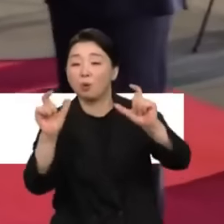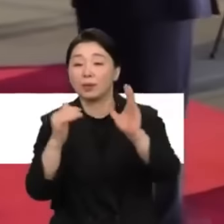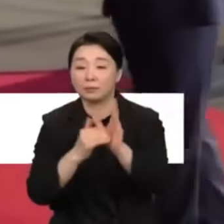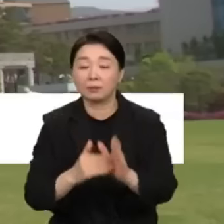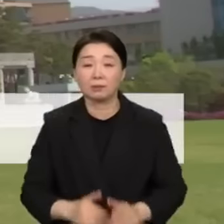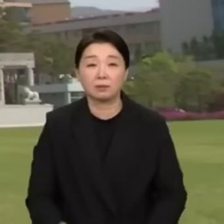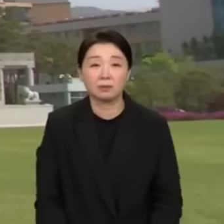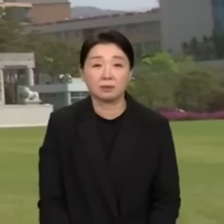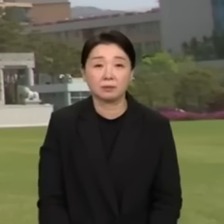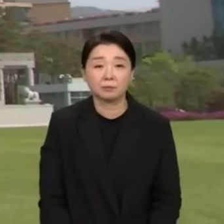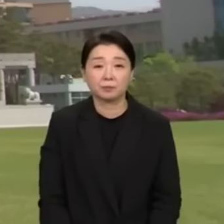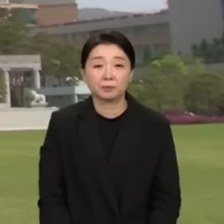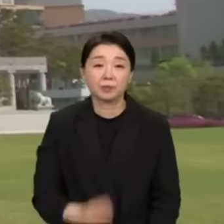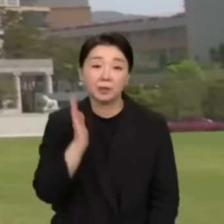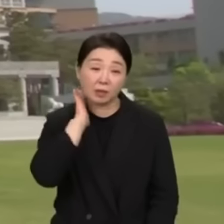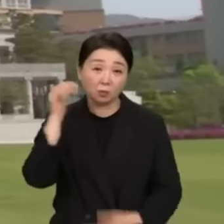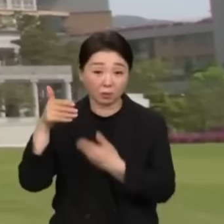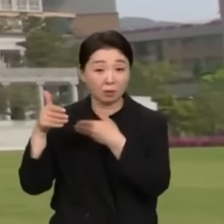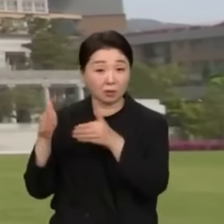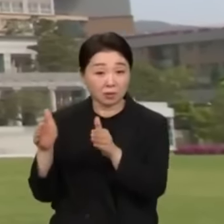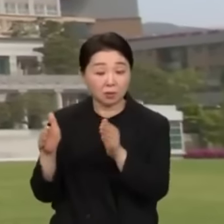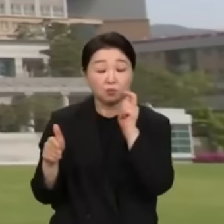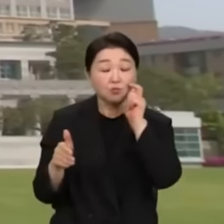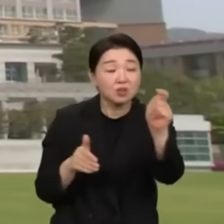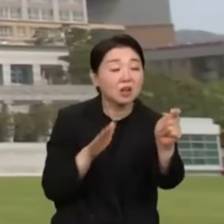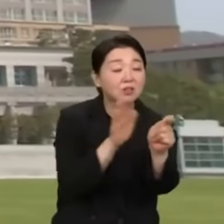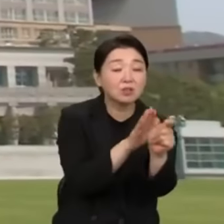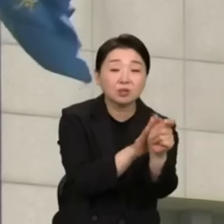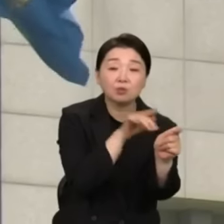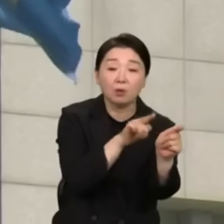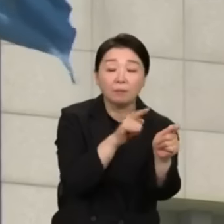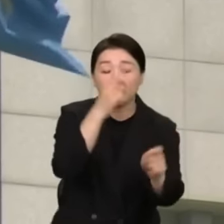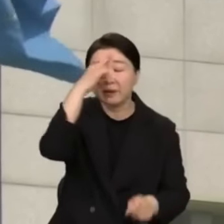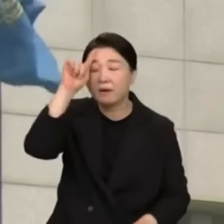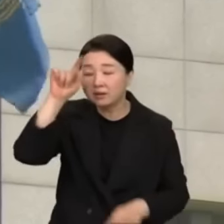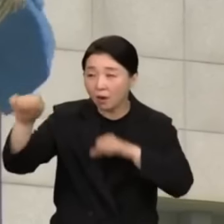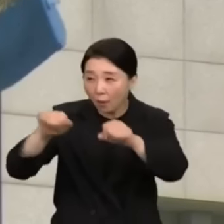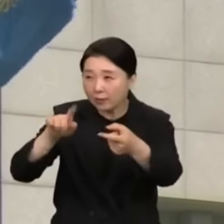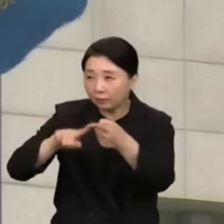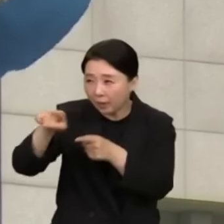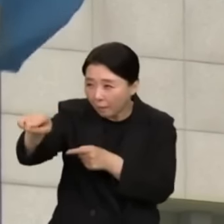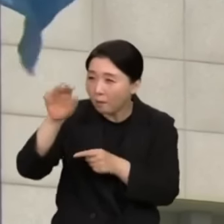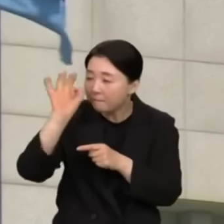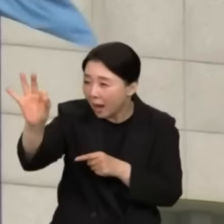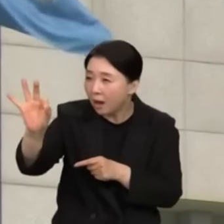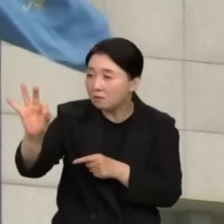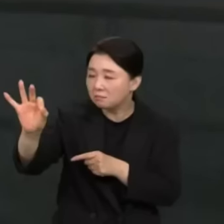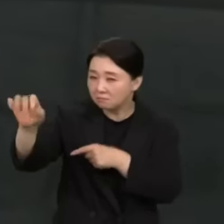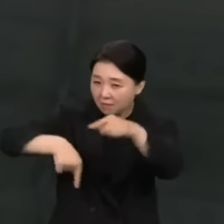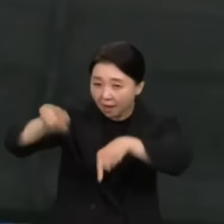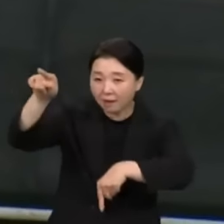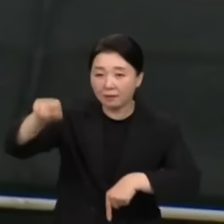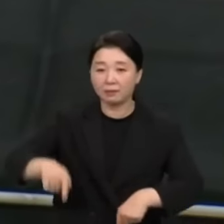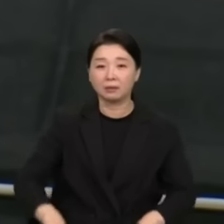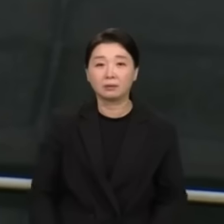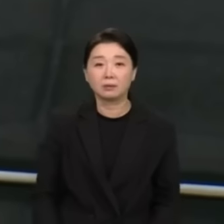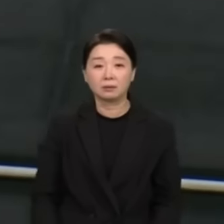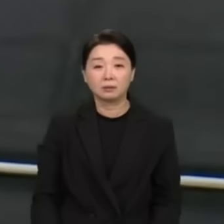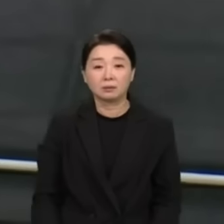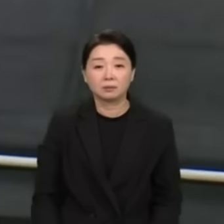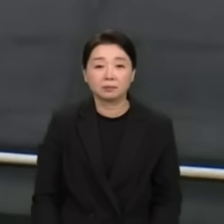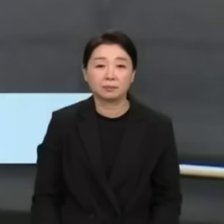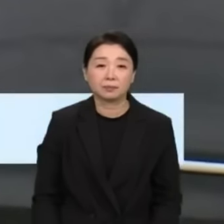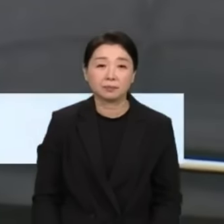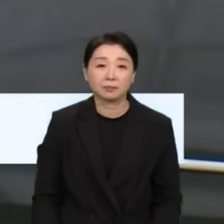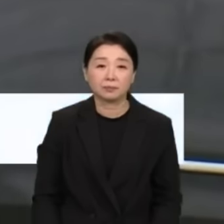덧붙였습니다. 대통령실은 우크라이나 지원 방안은 러시아의 움직임에 달려 있다고 맞받았습니다. 게오르기